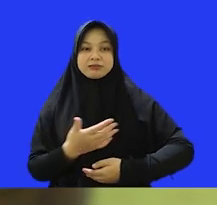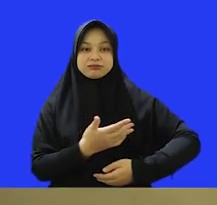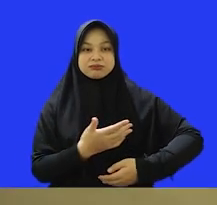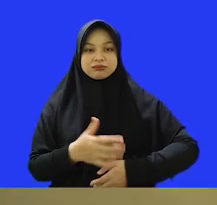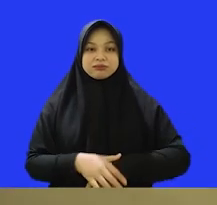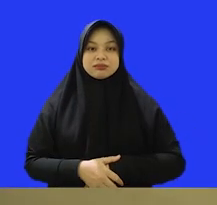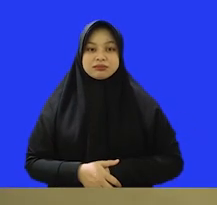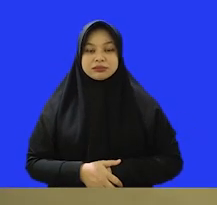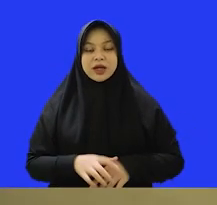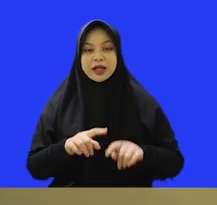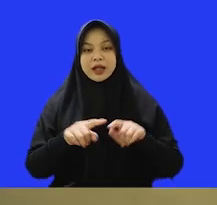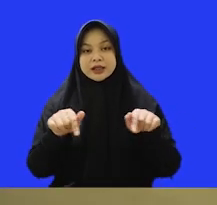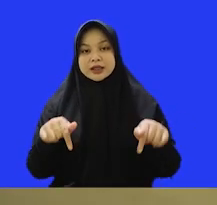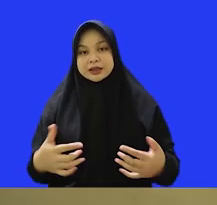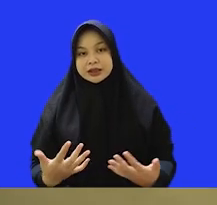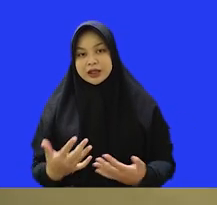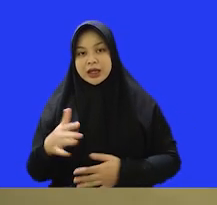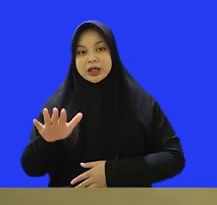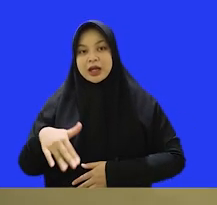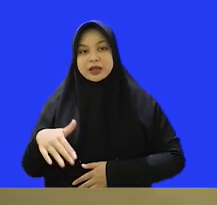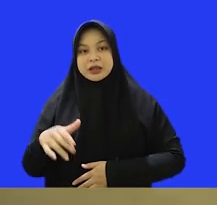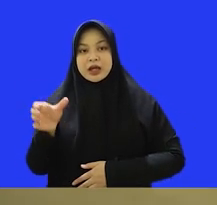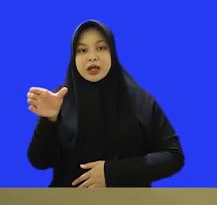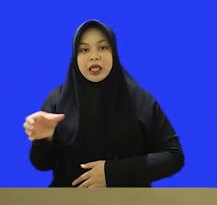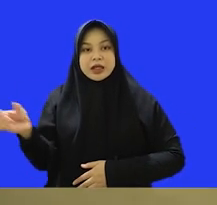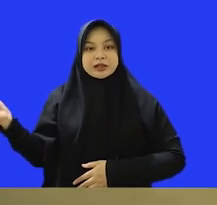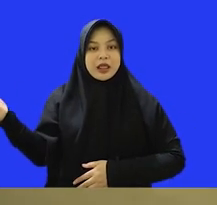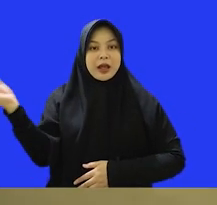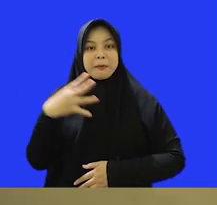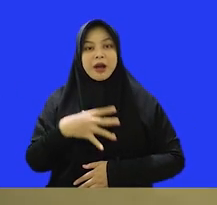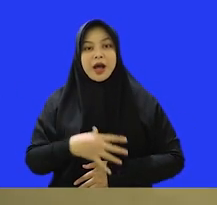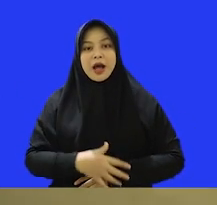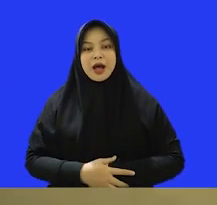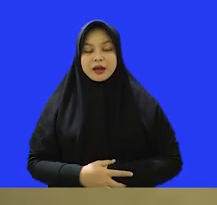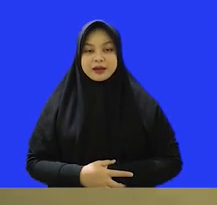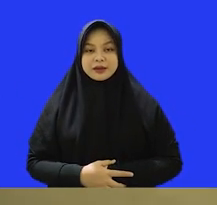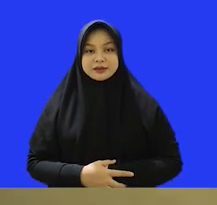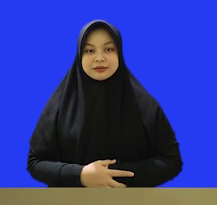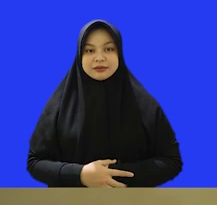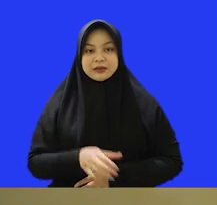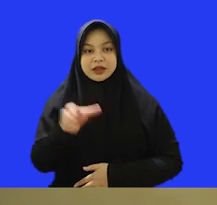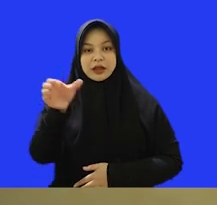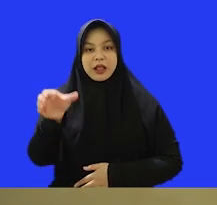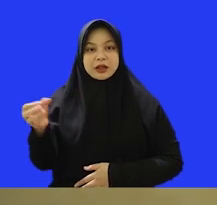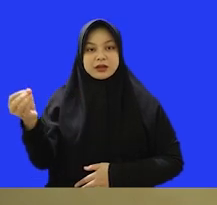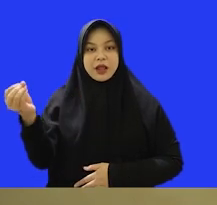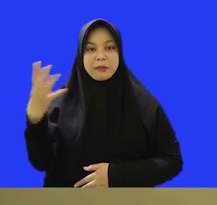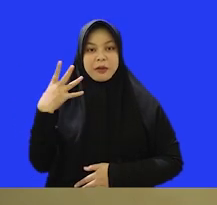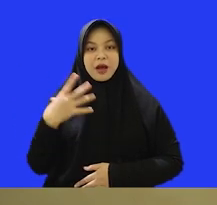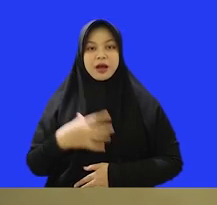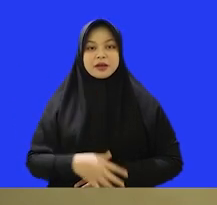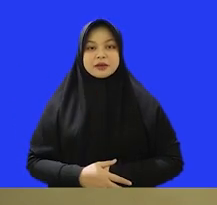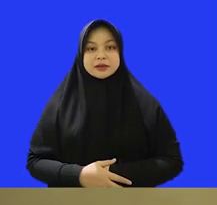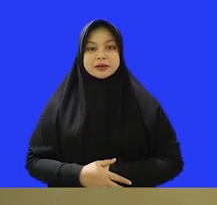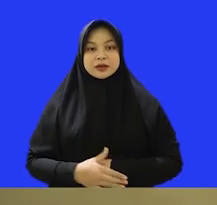saya. Di sini, suami saya lempar gelas. Ya. Gelas